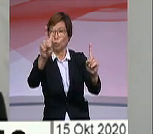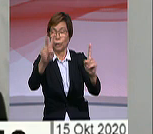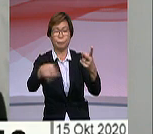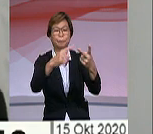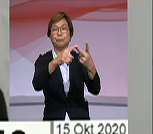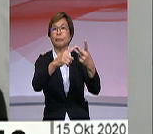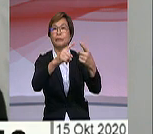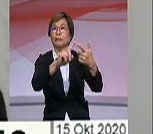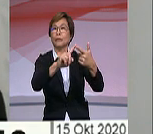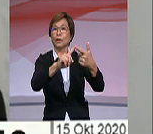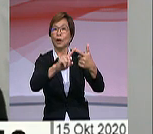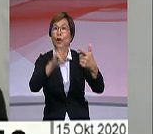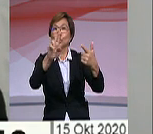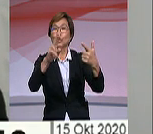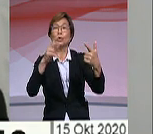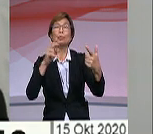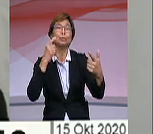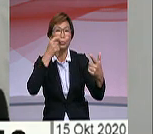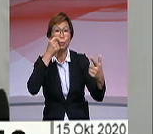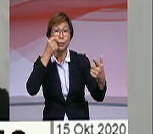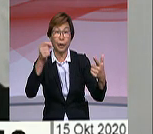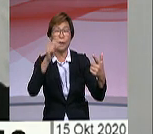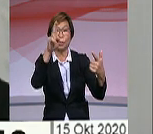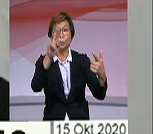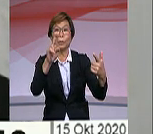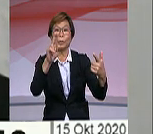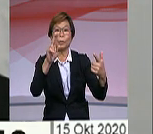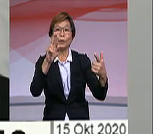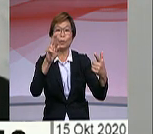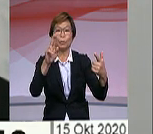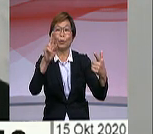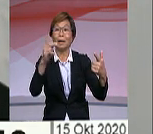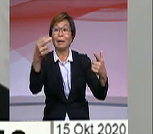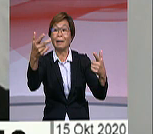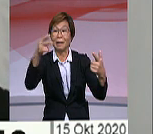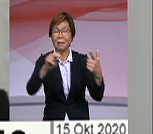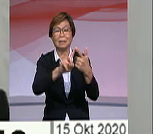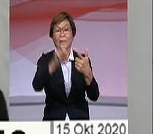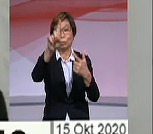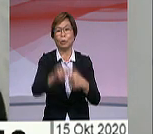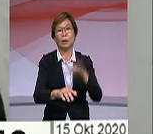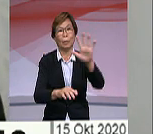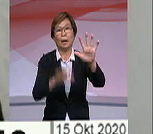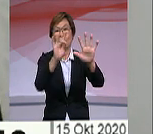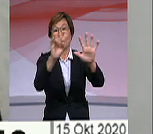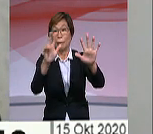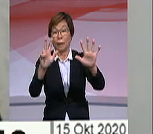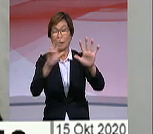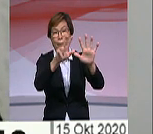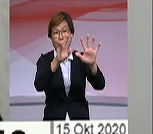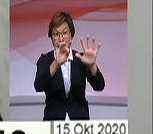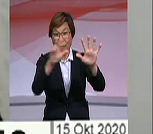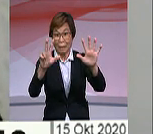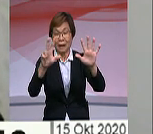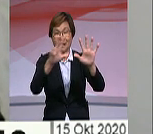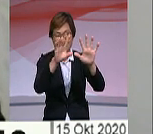kes dan negara Ukraine 1 kes. Daripada 586 kes penularan di dalam negara